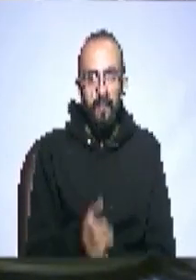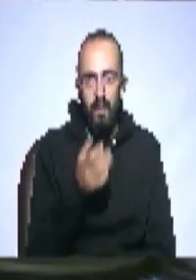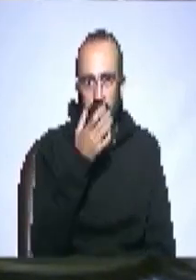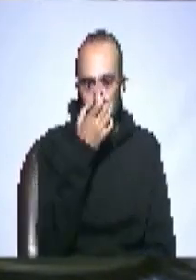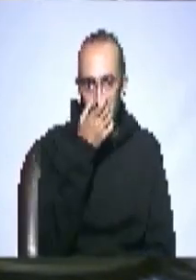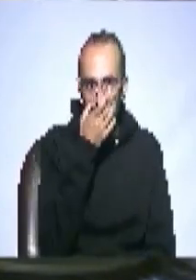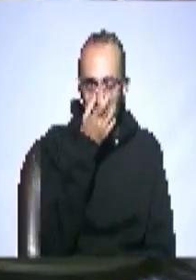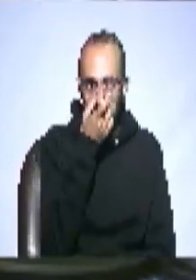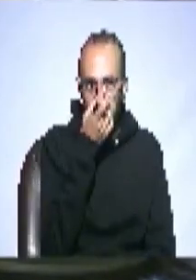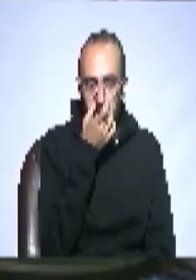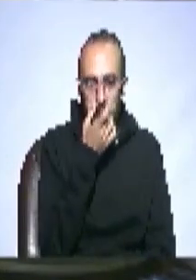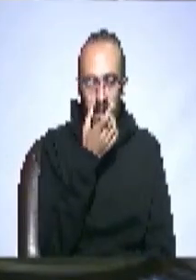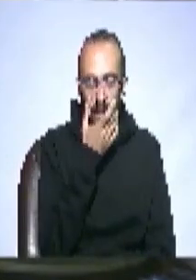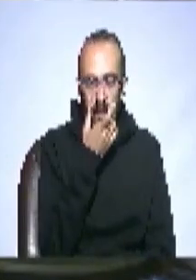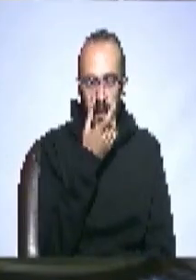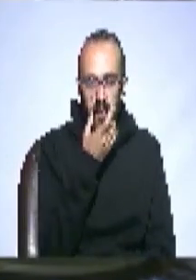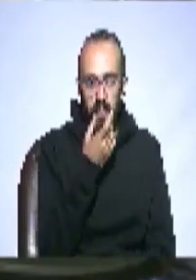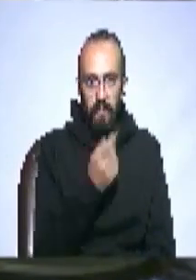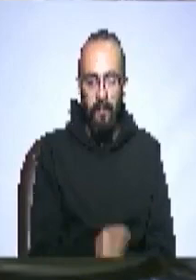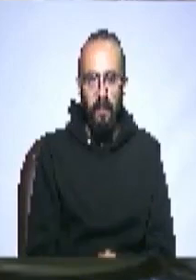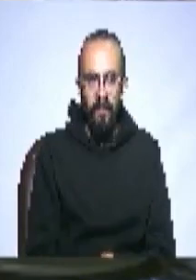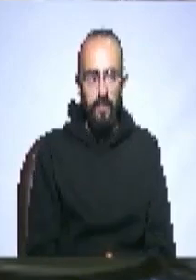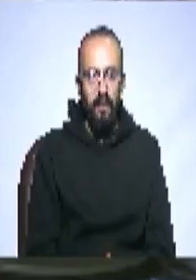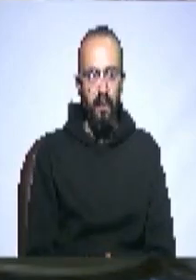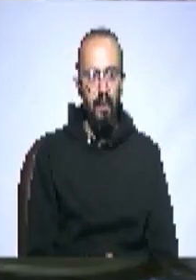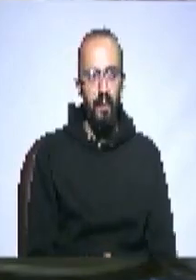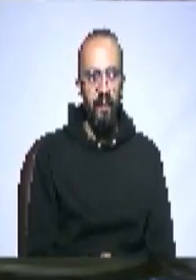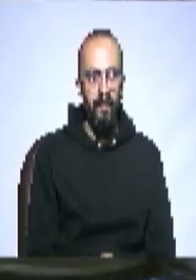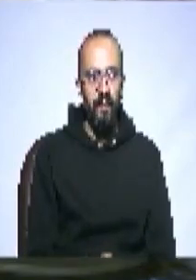شوية جوز هند كده زراف.